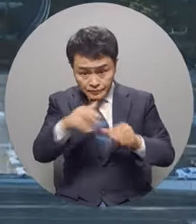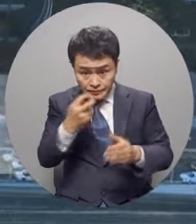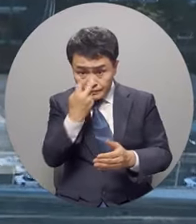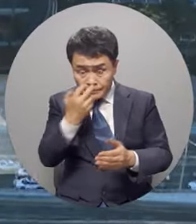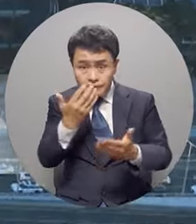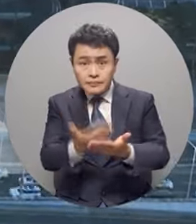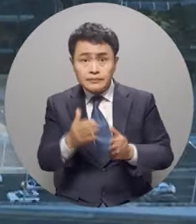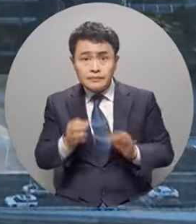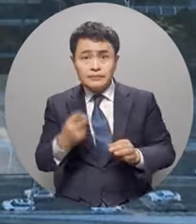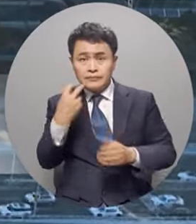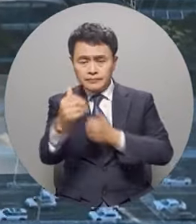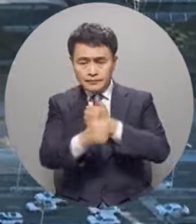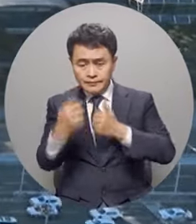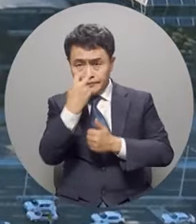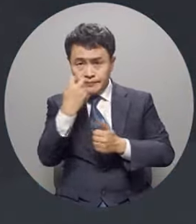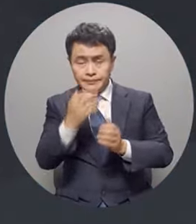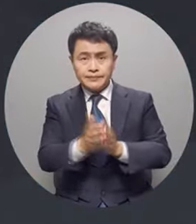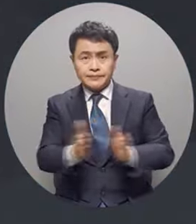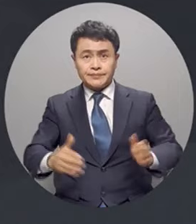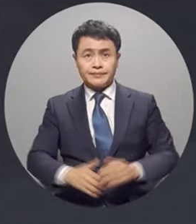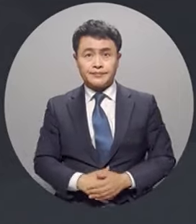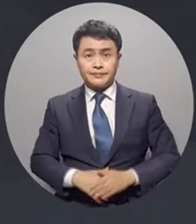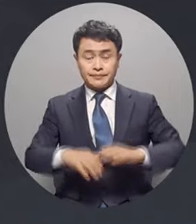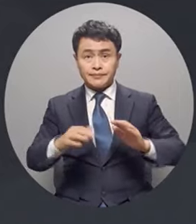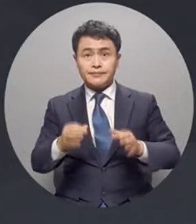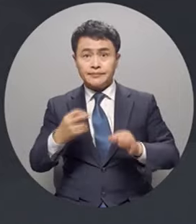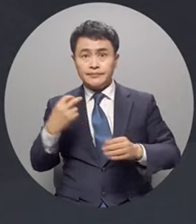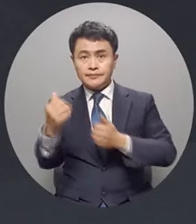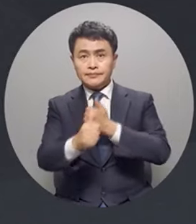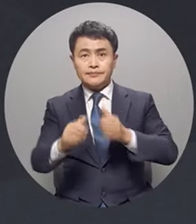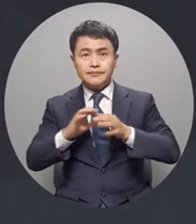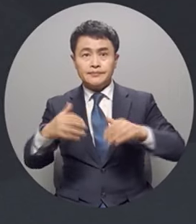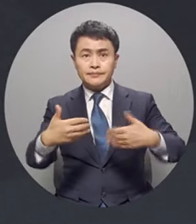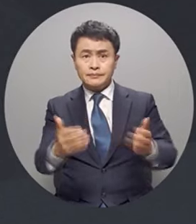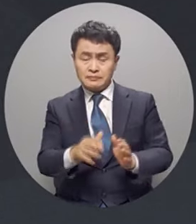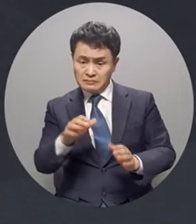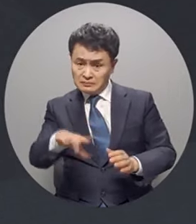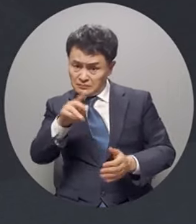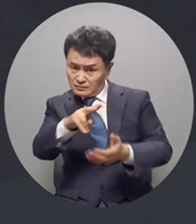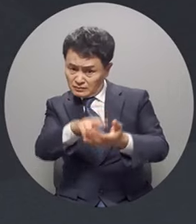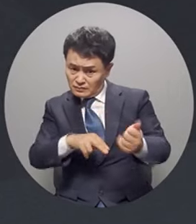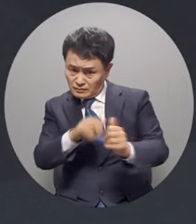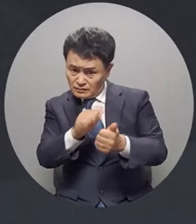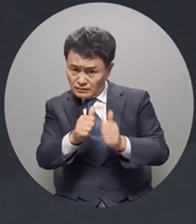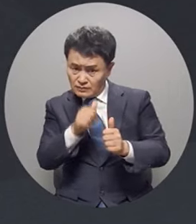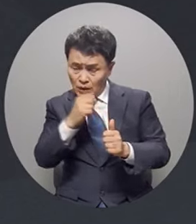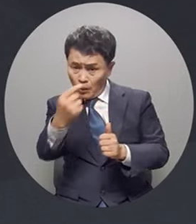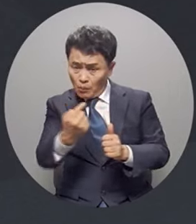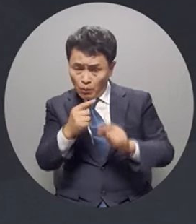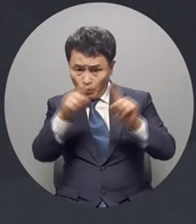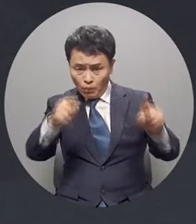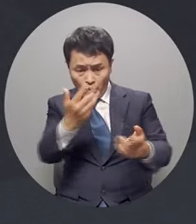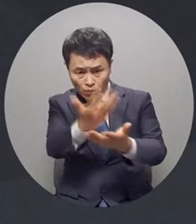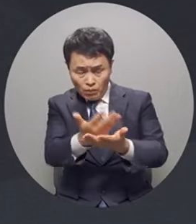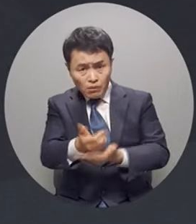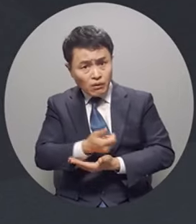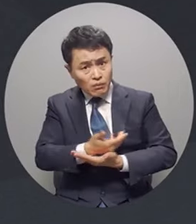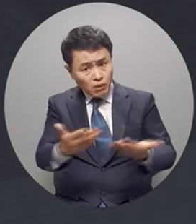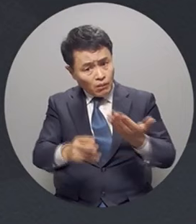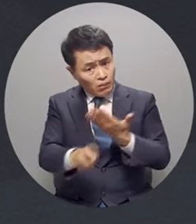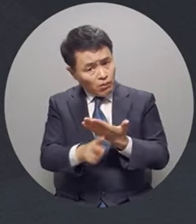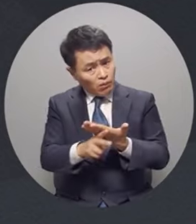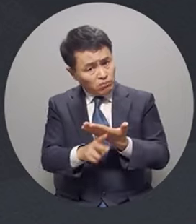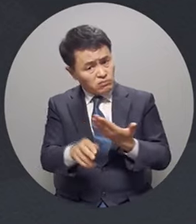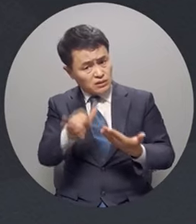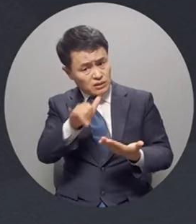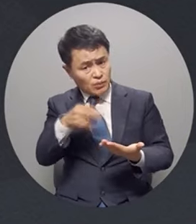금융감독원도 점검에 나섰습니다 금감원 관계자는 선행 매매가 있었는지 보고서 작성과 배포 과정에 법 위반 사항이